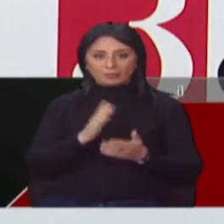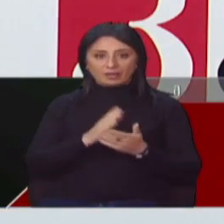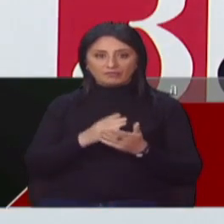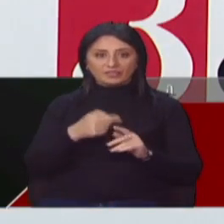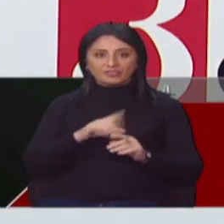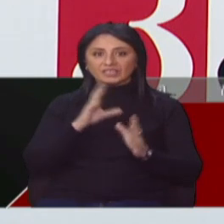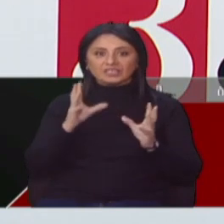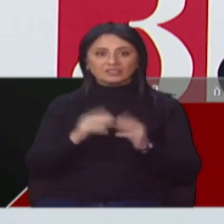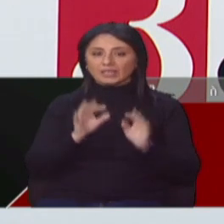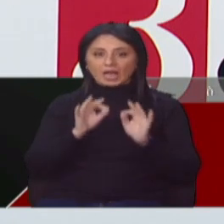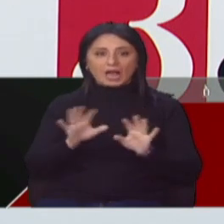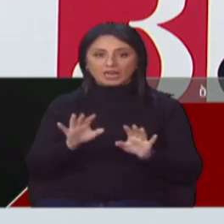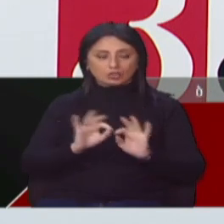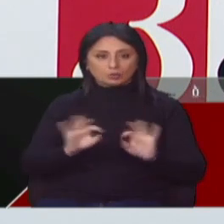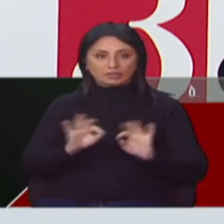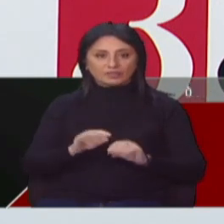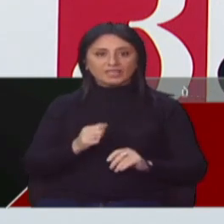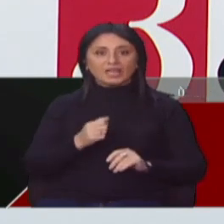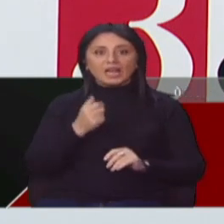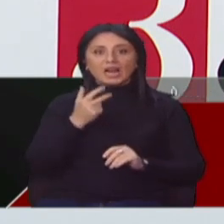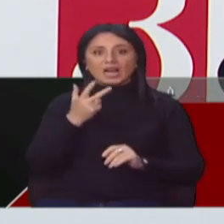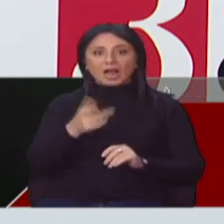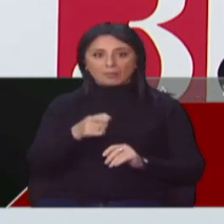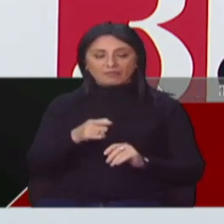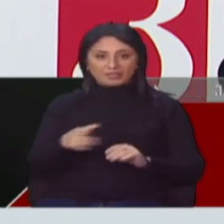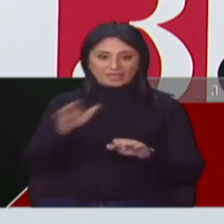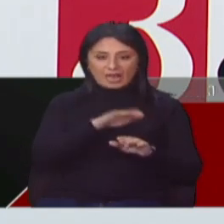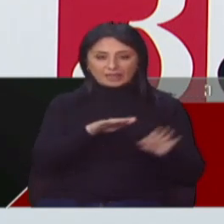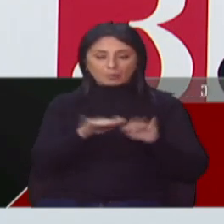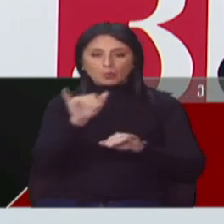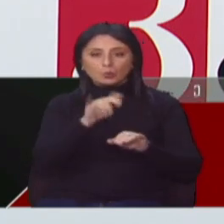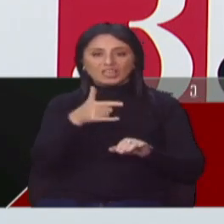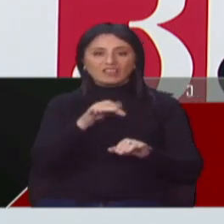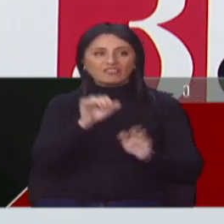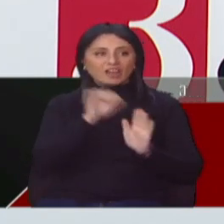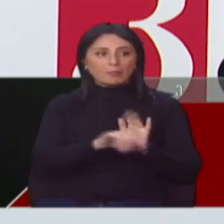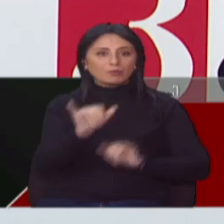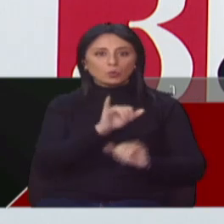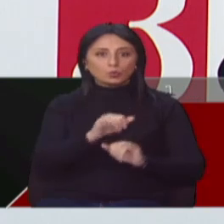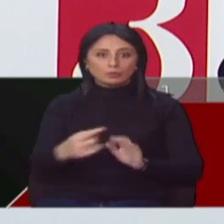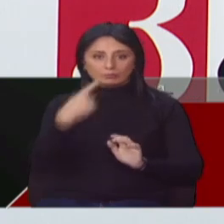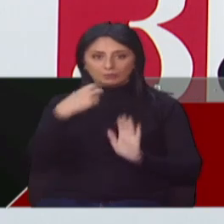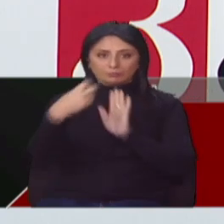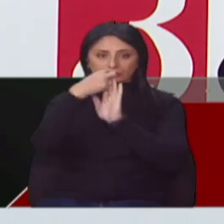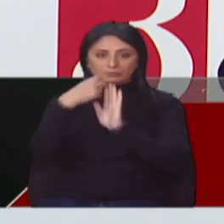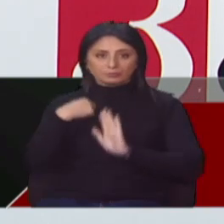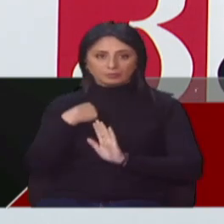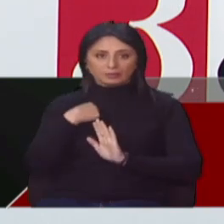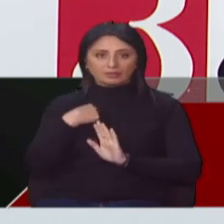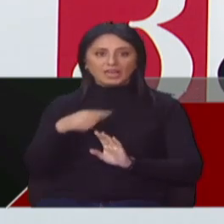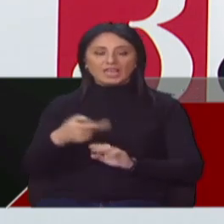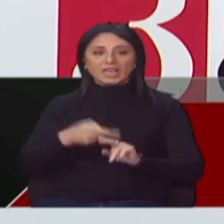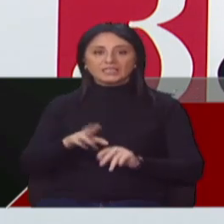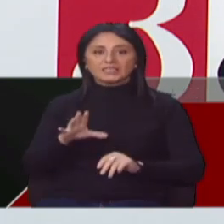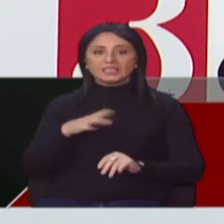სანატორი გერმანის მკვლელობის არასწორი გახსნა რამე დიდი მოვლენით უნდა გადაეფარეთ და ამიტომ მე გამწერეს. მოყოლოდ ეს